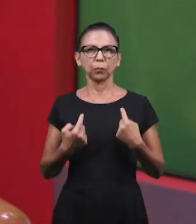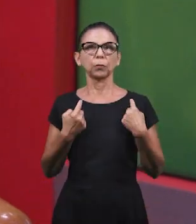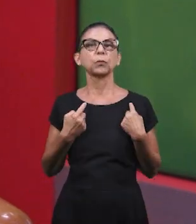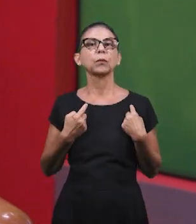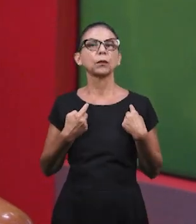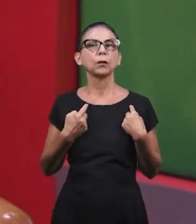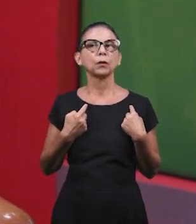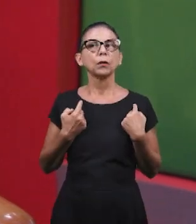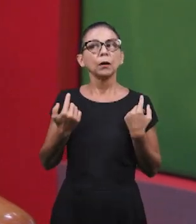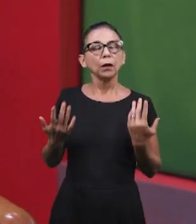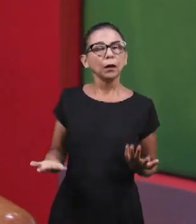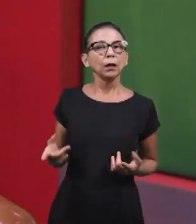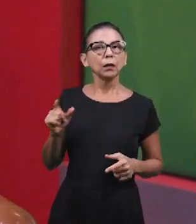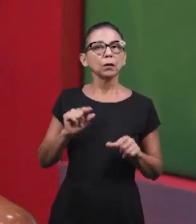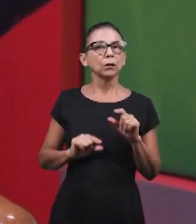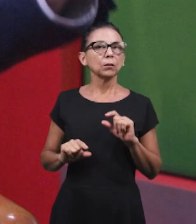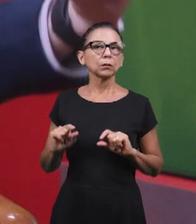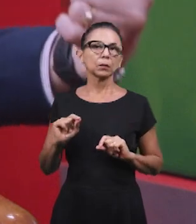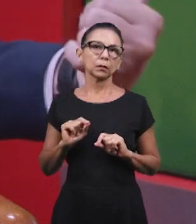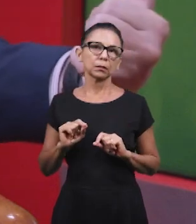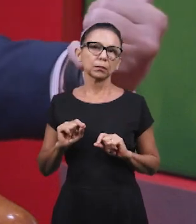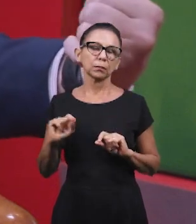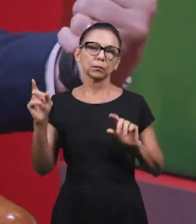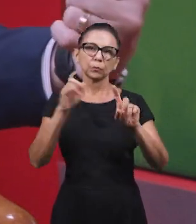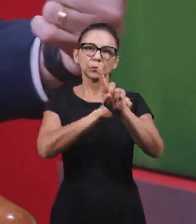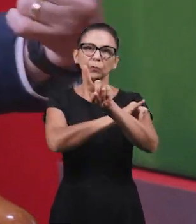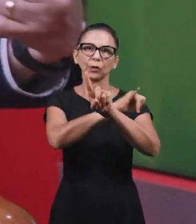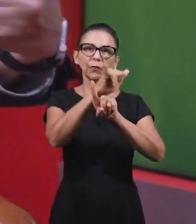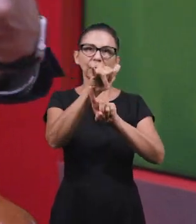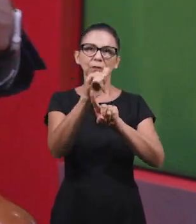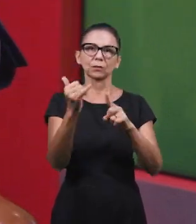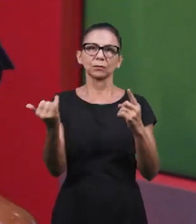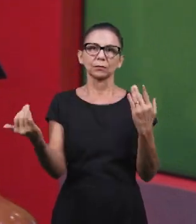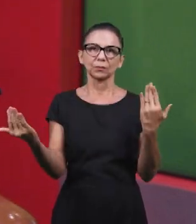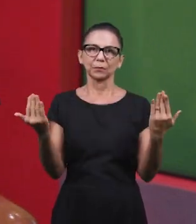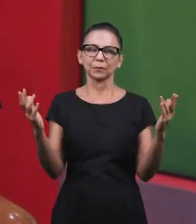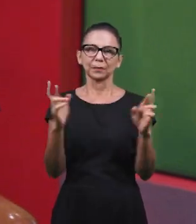son sang, 50 jours après, il a versé